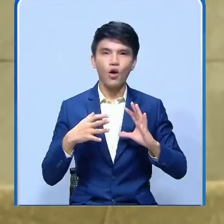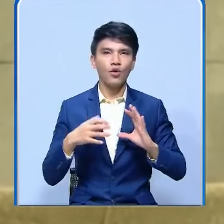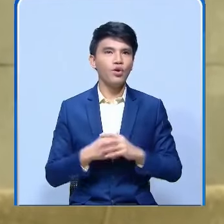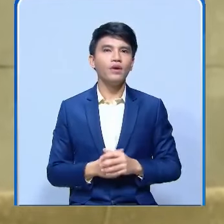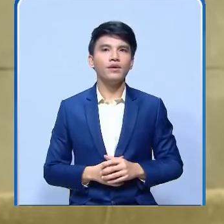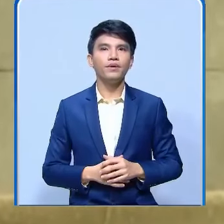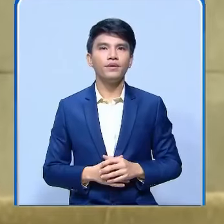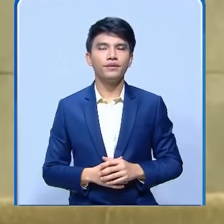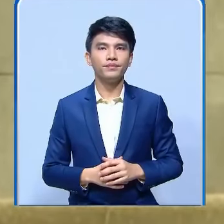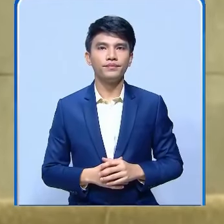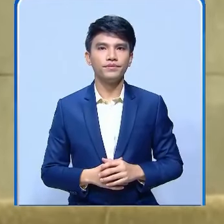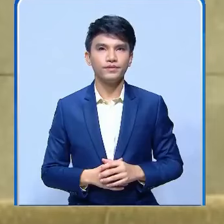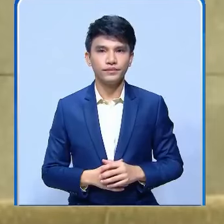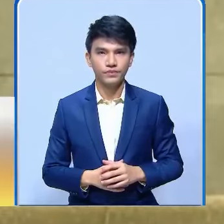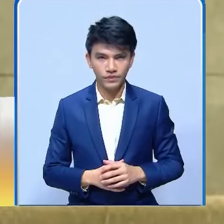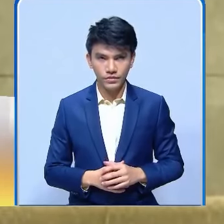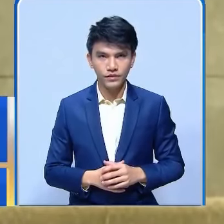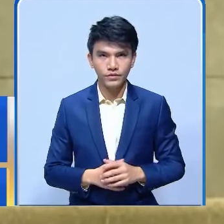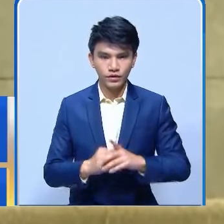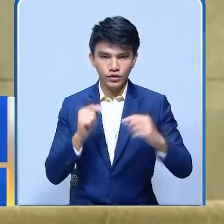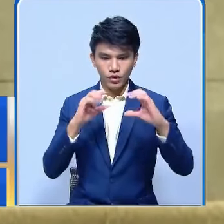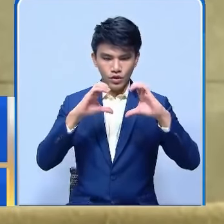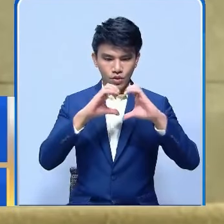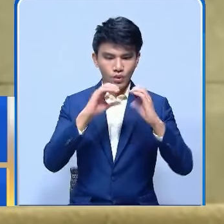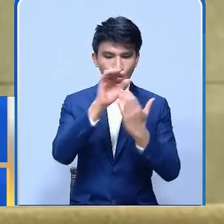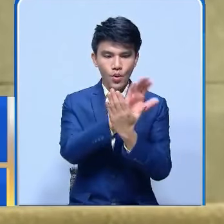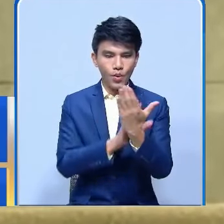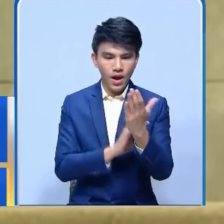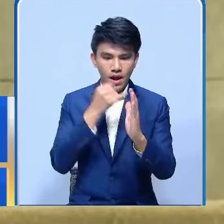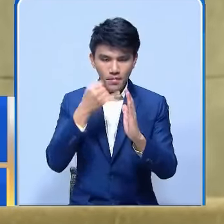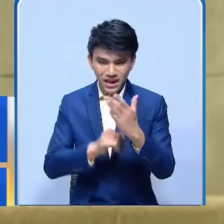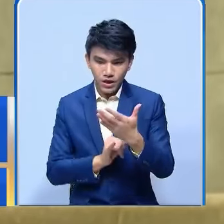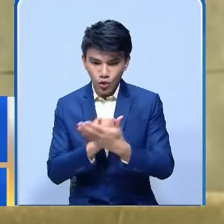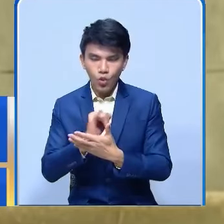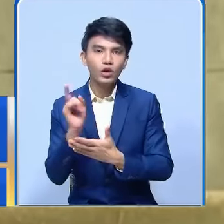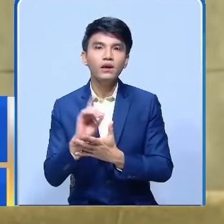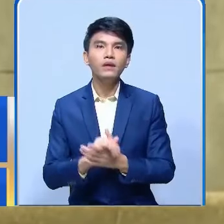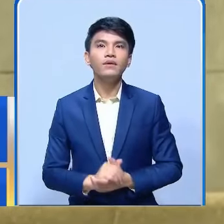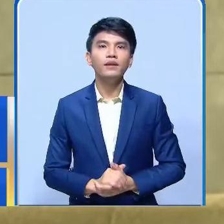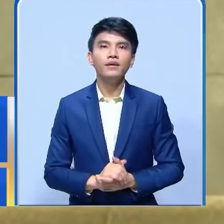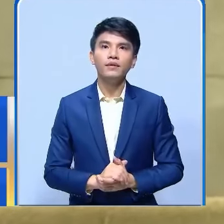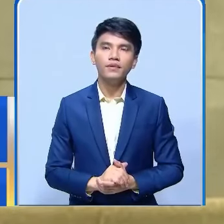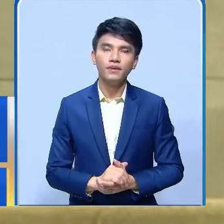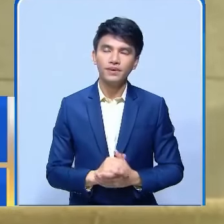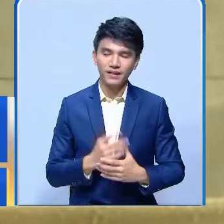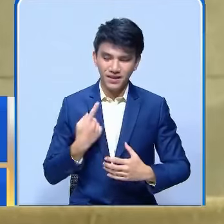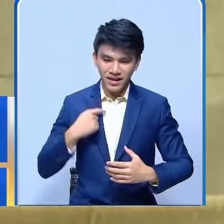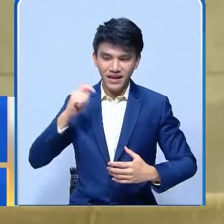มีเลือกพรรคภูมิใจไทยเป็นคนร้องว่าผิดหรือไม่ไม่ใช่เอาผลของศาลม